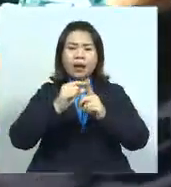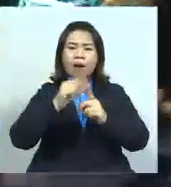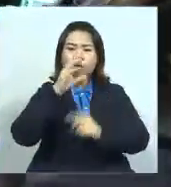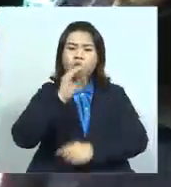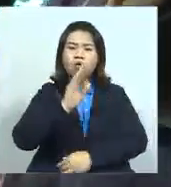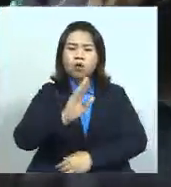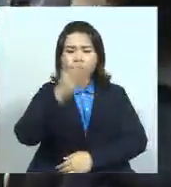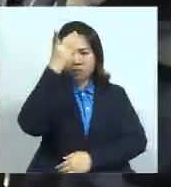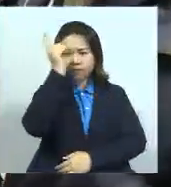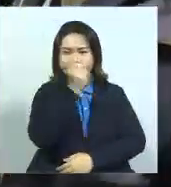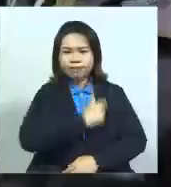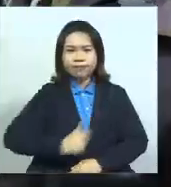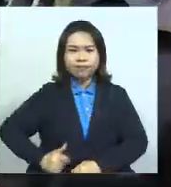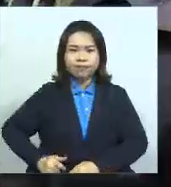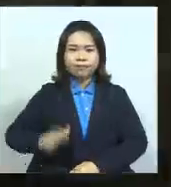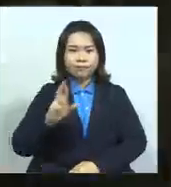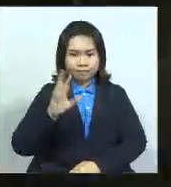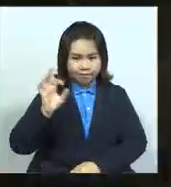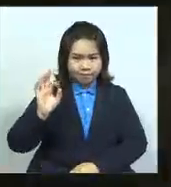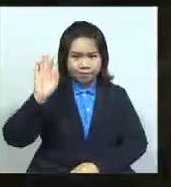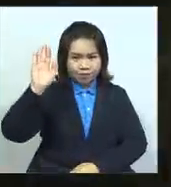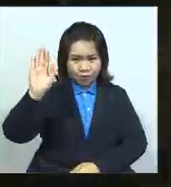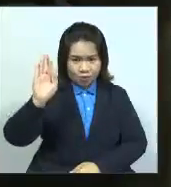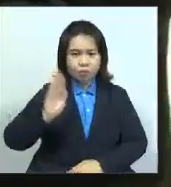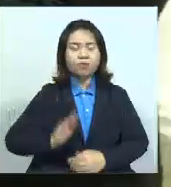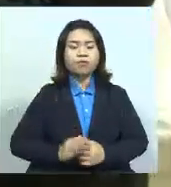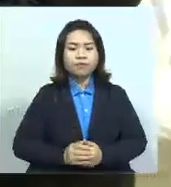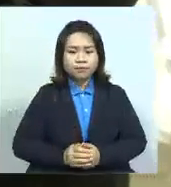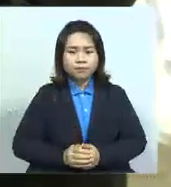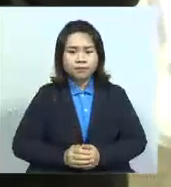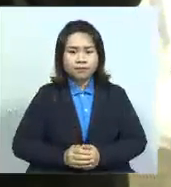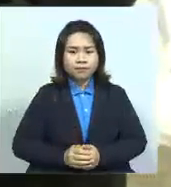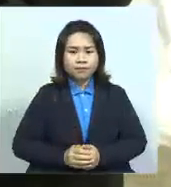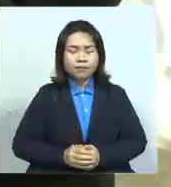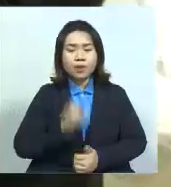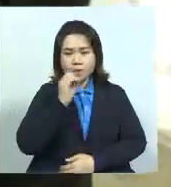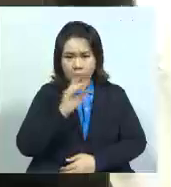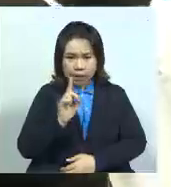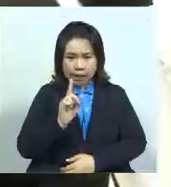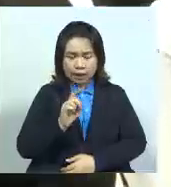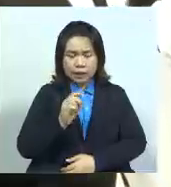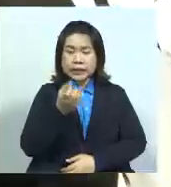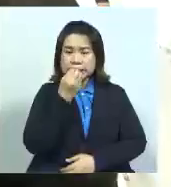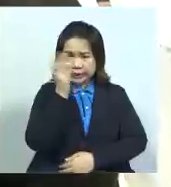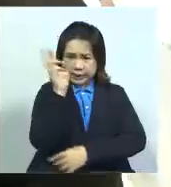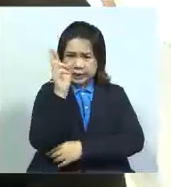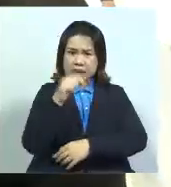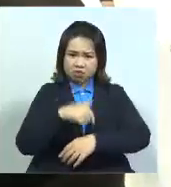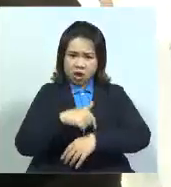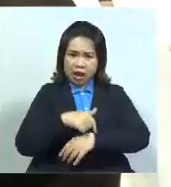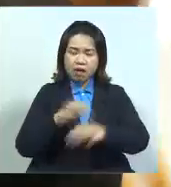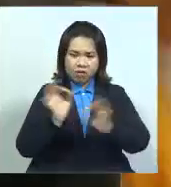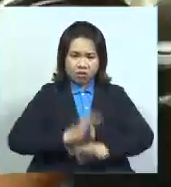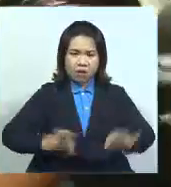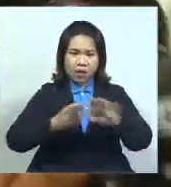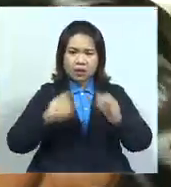ของสมเด็จพระนางเจ้าสิริกิติ์พระบรมราชินีนาถพระบรมราชชนนีพันปีหลวงที่ว่าอาหารกลางวันเป็นมื้อสำคัญ